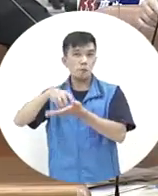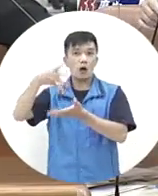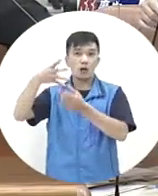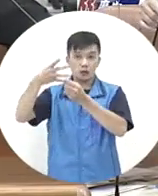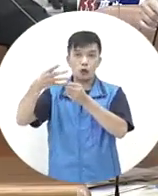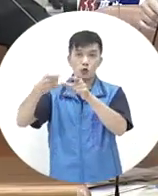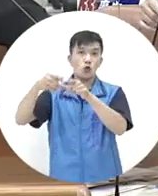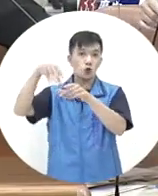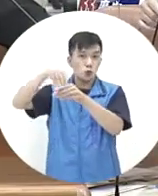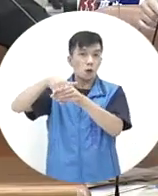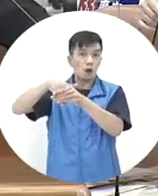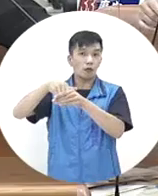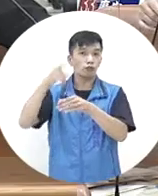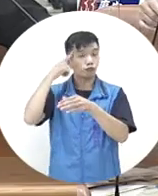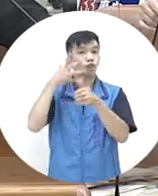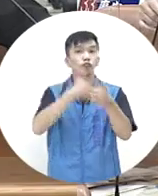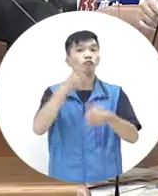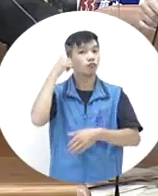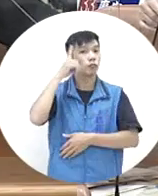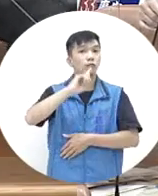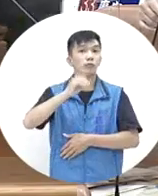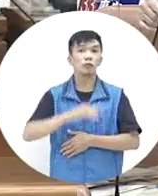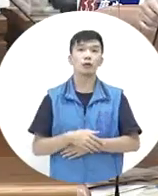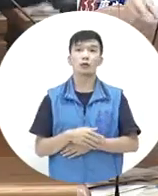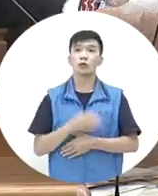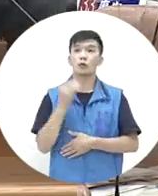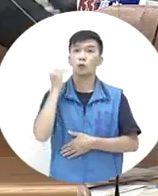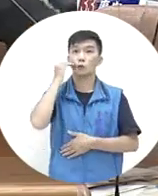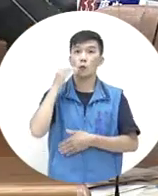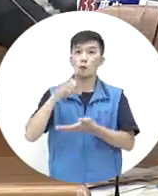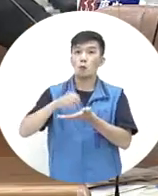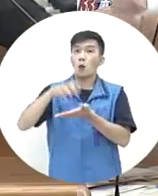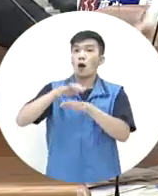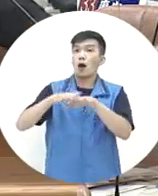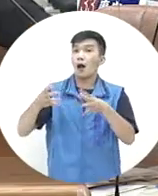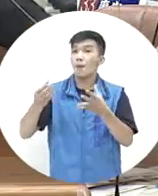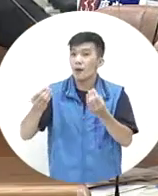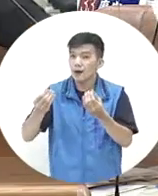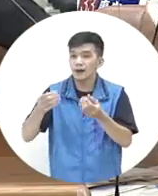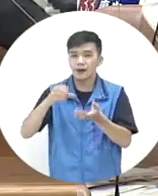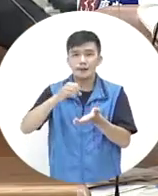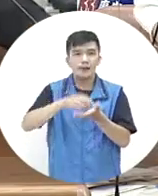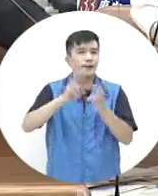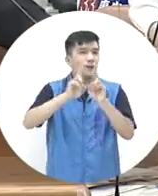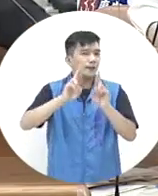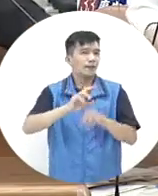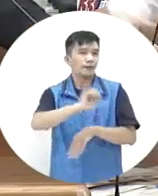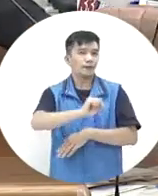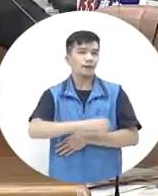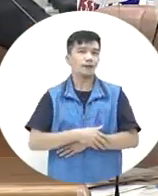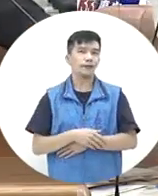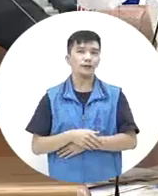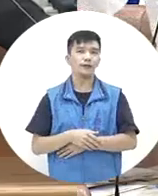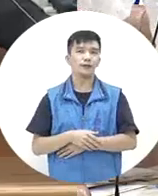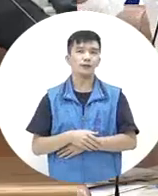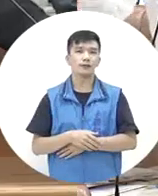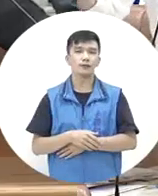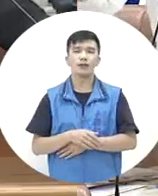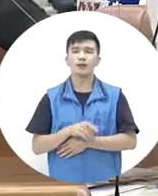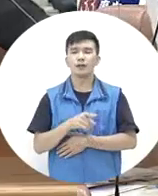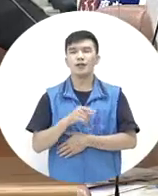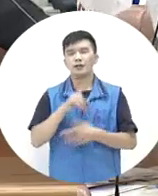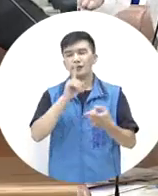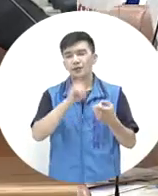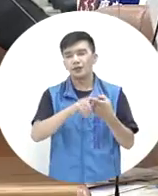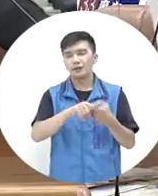是怎么样？ 我的看法没有核安没有核电。 所以嘛，市长你这样怎么捍卫新北市民？问到核能